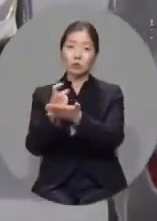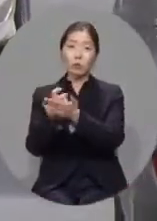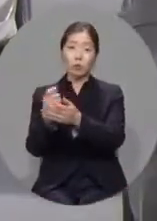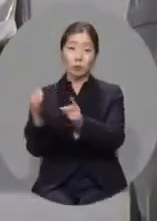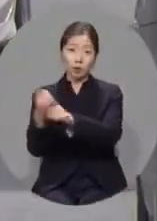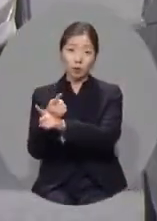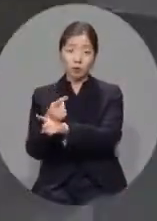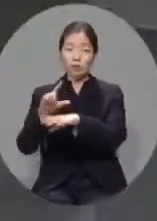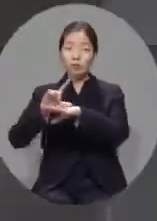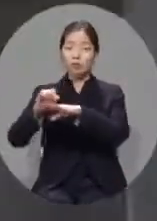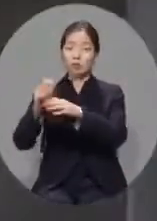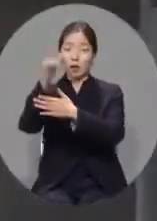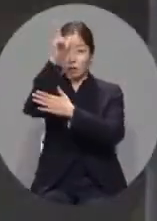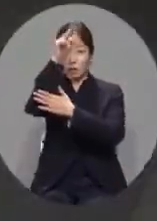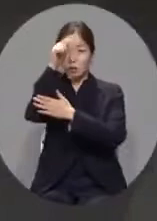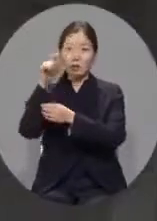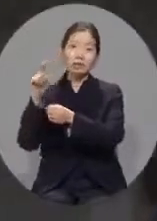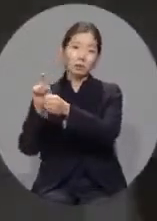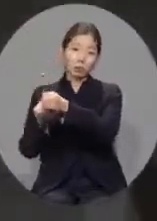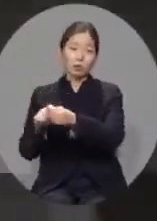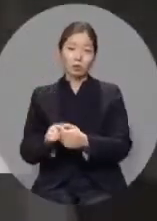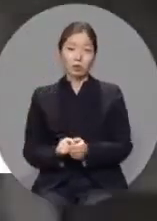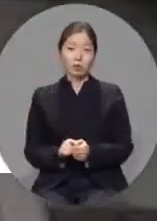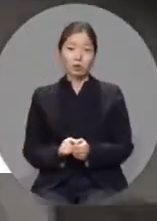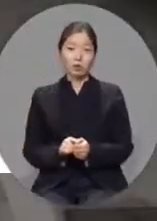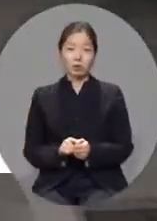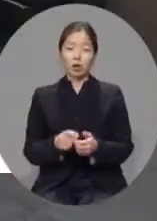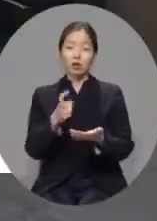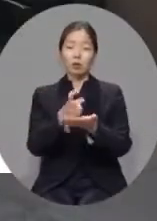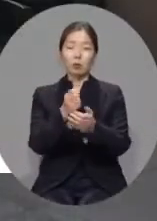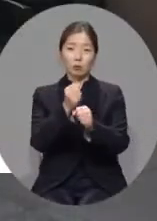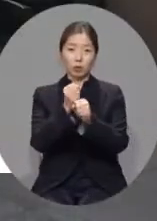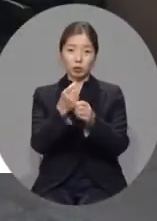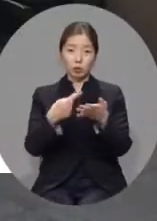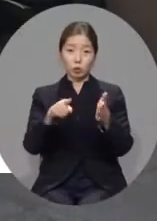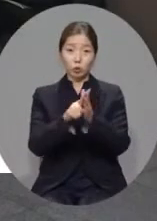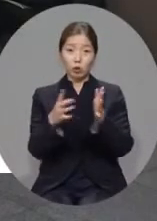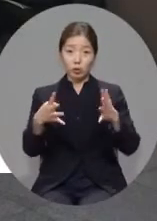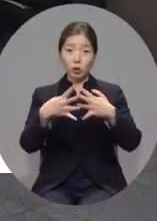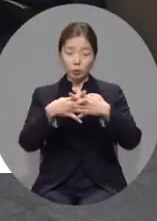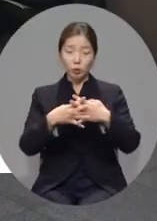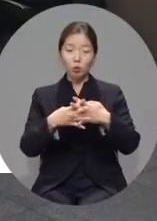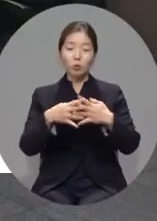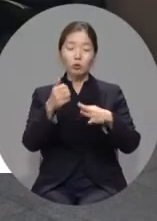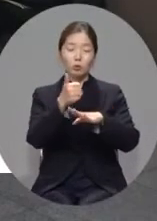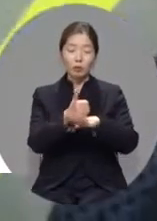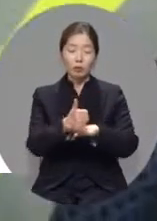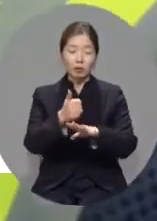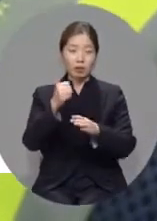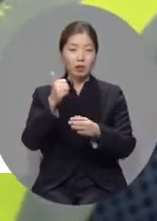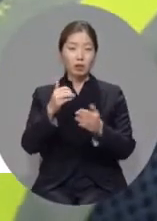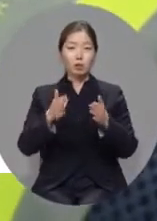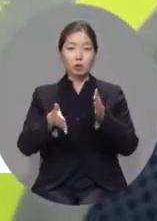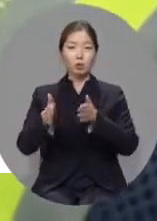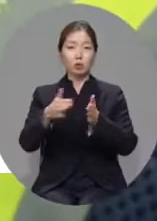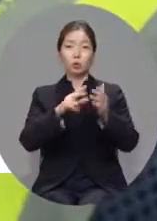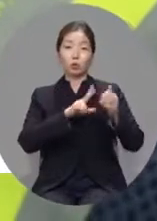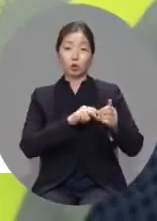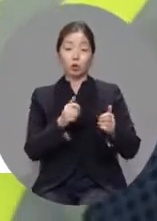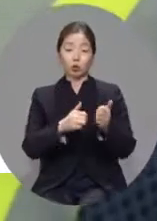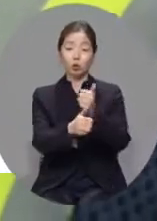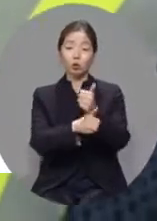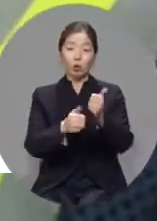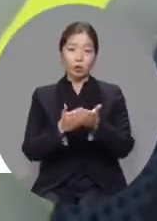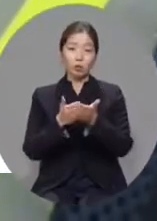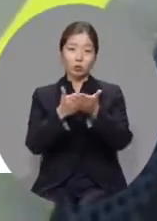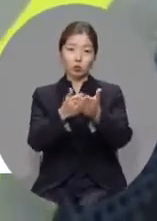것이 자치경찰제의 취지. 조례 제정을 위한 협의도 조만간 마무리해 도의회에 내놓을 예정인데